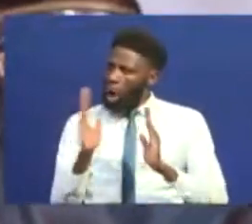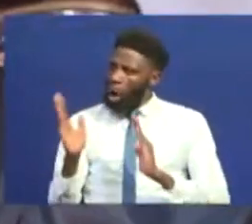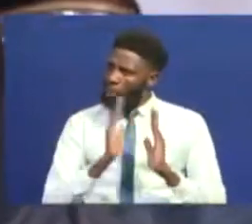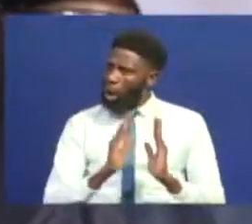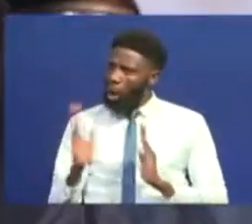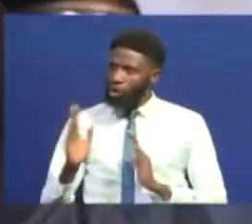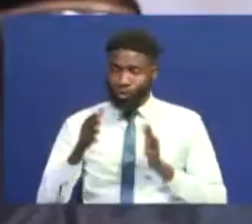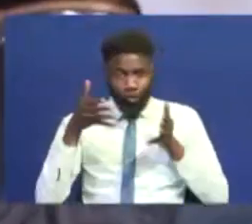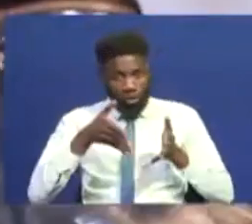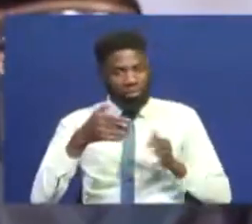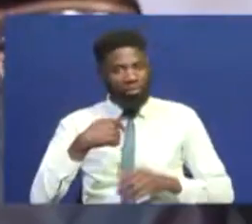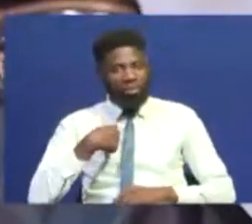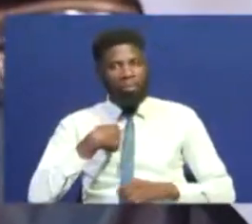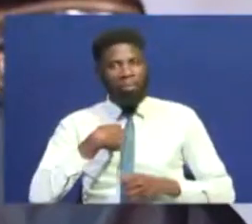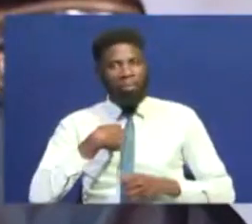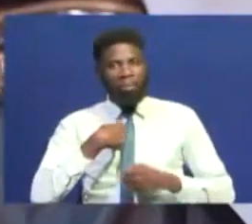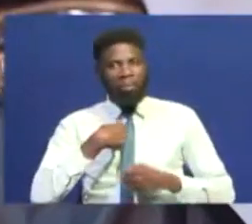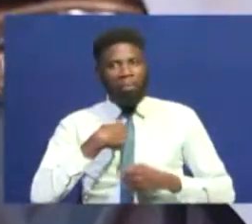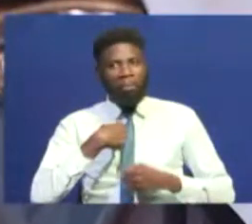you want to prepare like lion like this